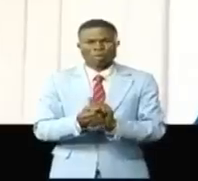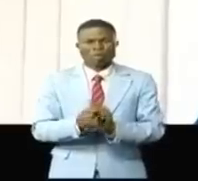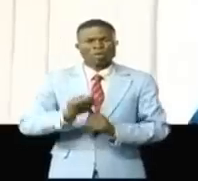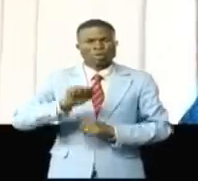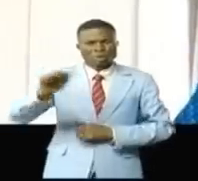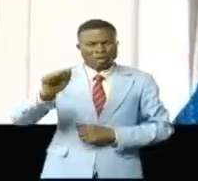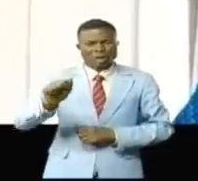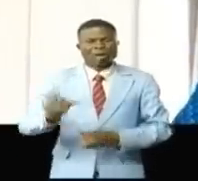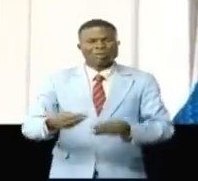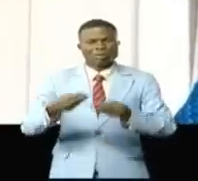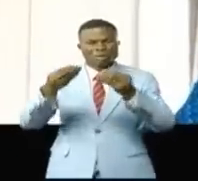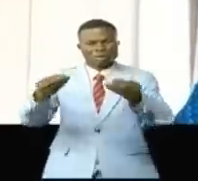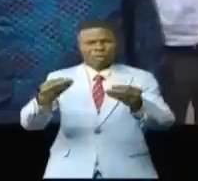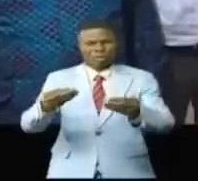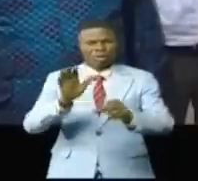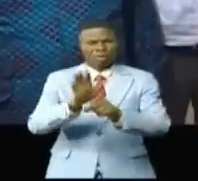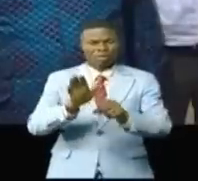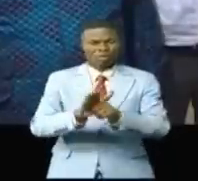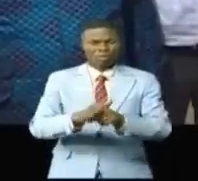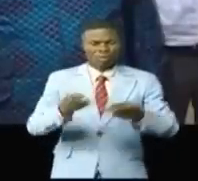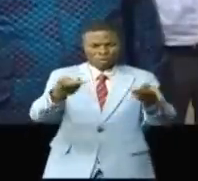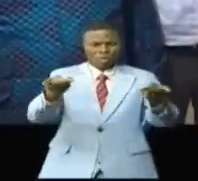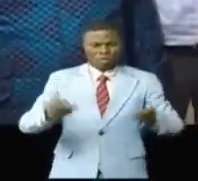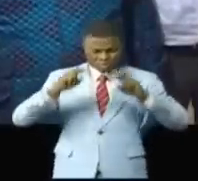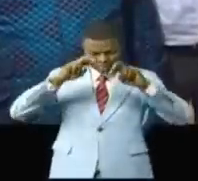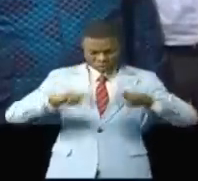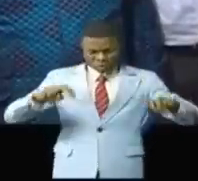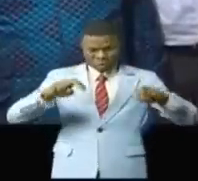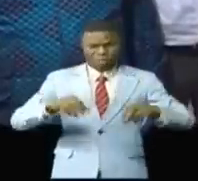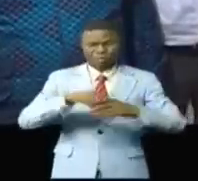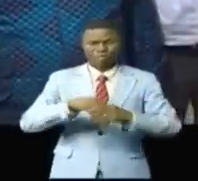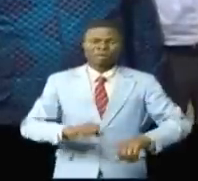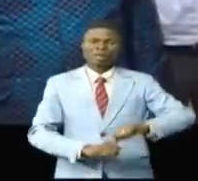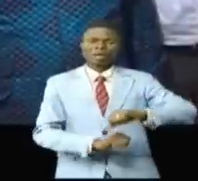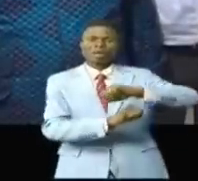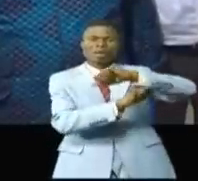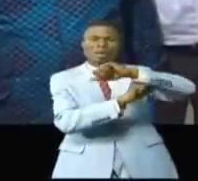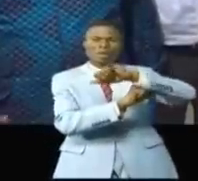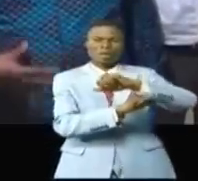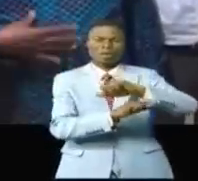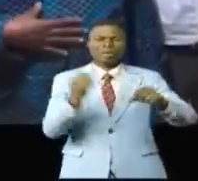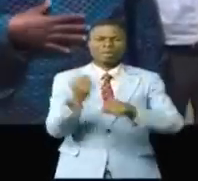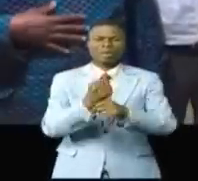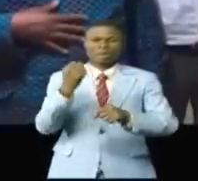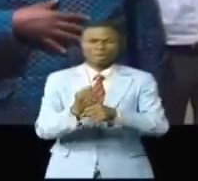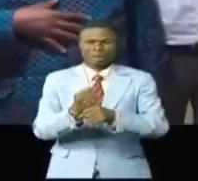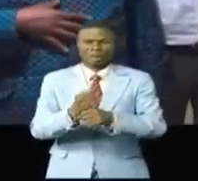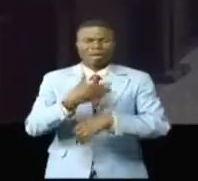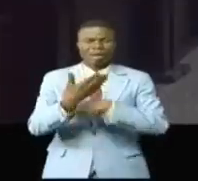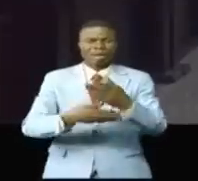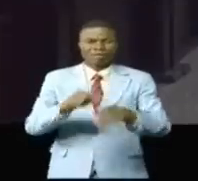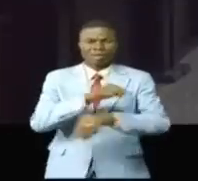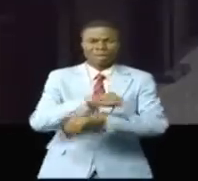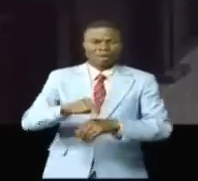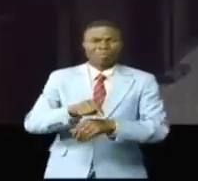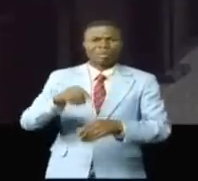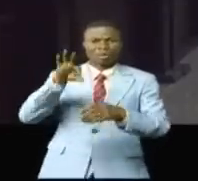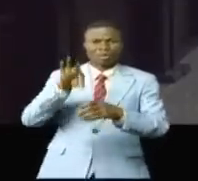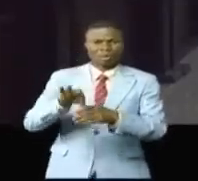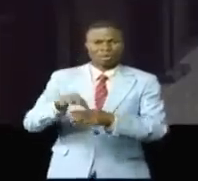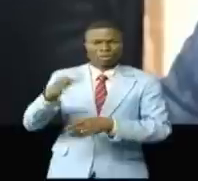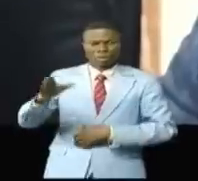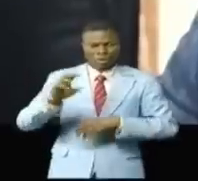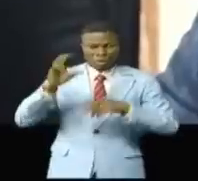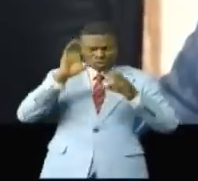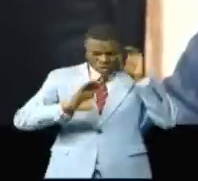peuvent apporter nos différents centres de recherche dans l'accompagnement du travail que fait la CENI. À noter que les